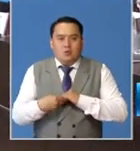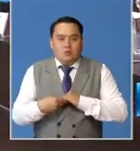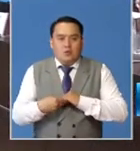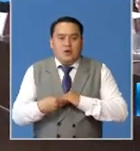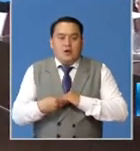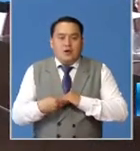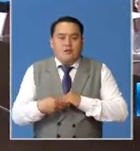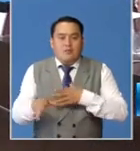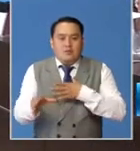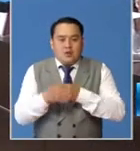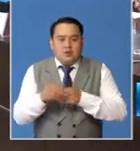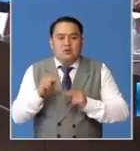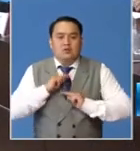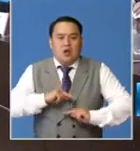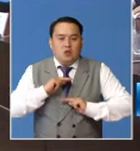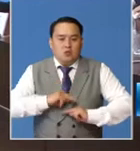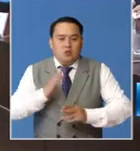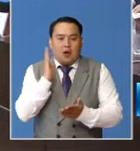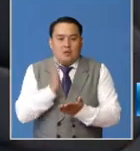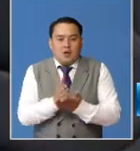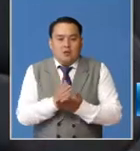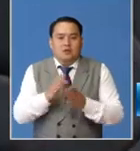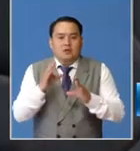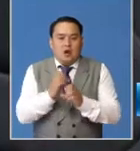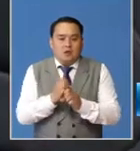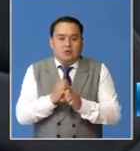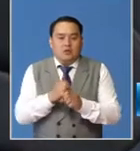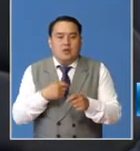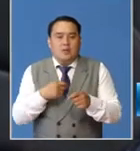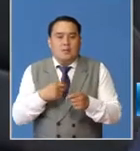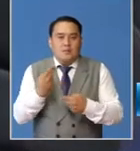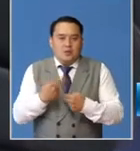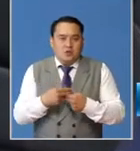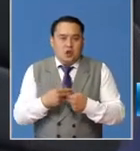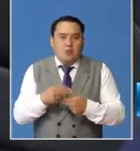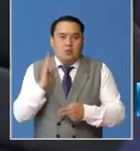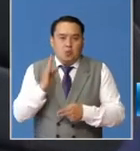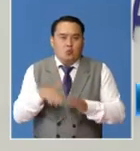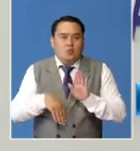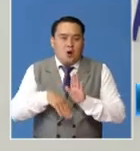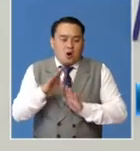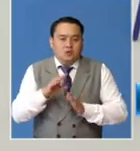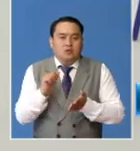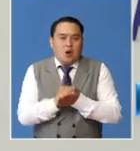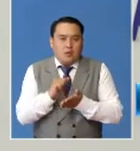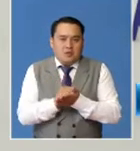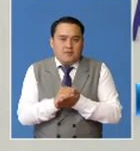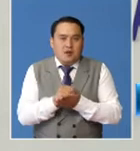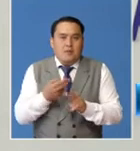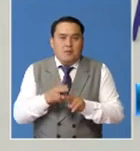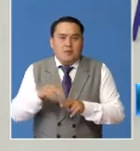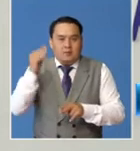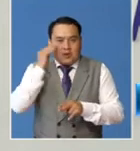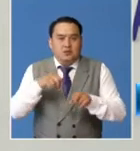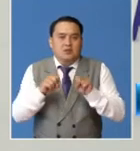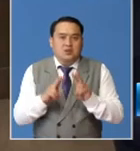«Жаңару». Взаимодействие сторон будет направлено на снижение административных барьеров и повышение качества исполнения документов. По